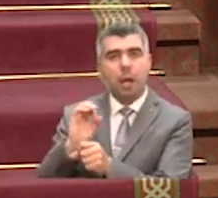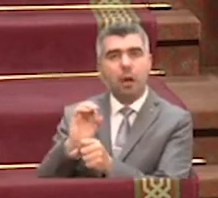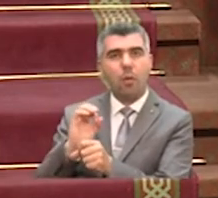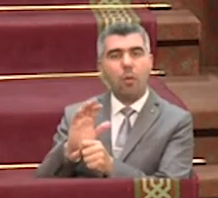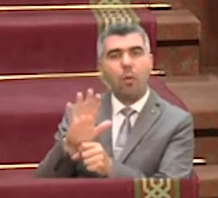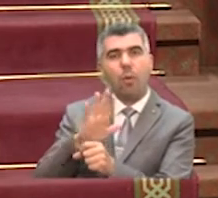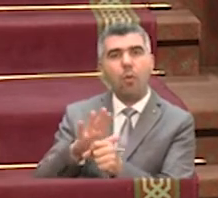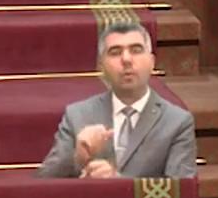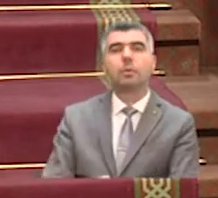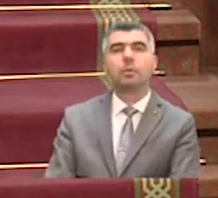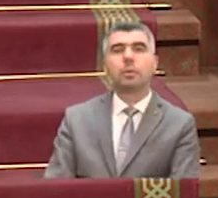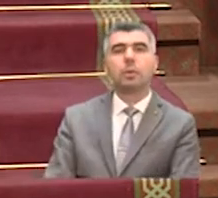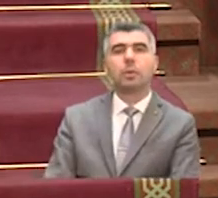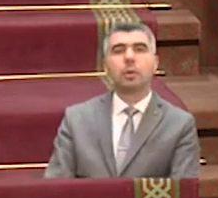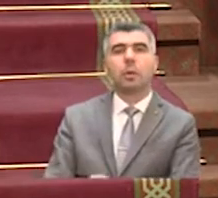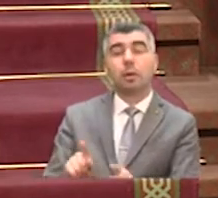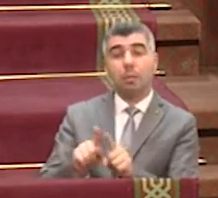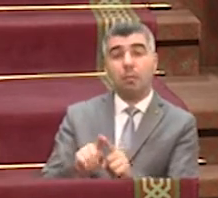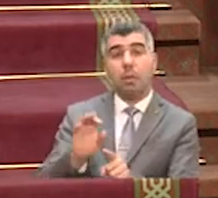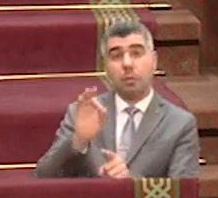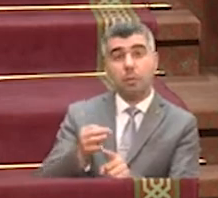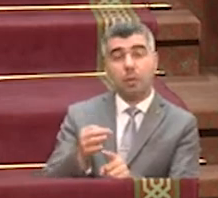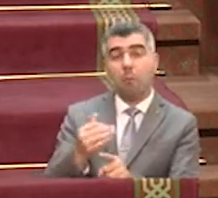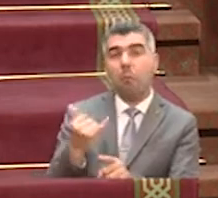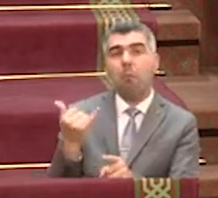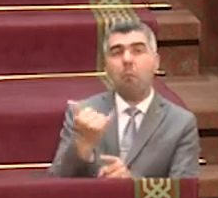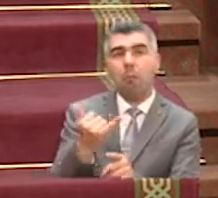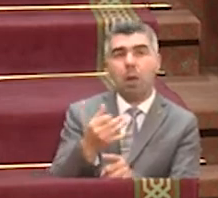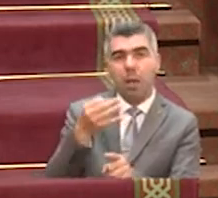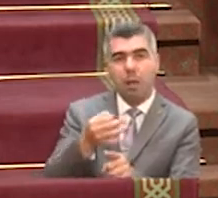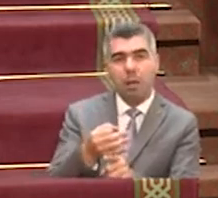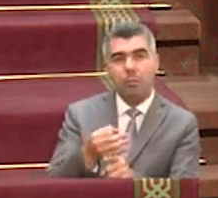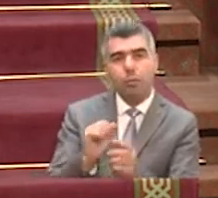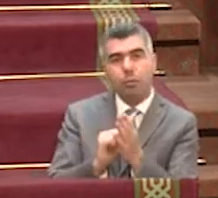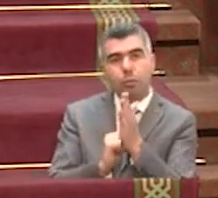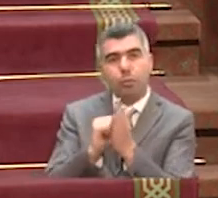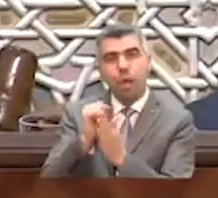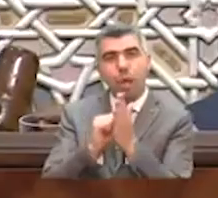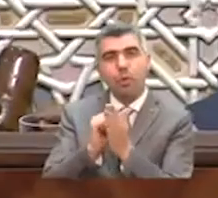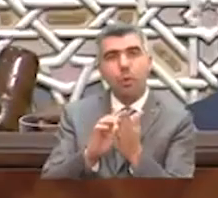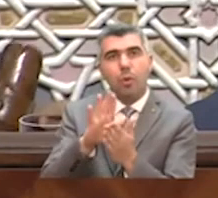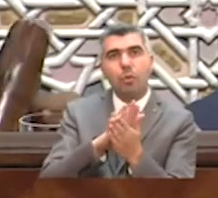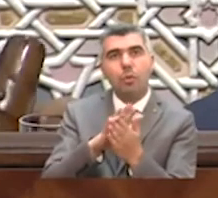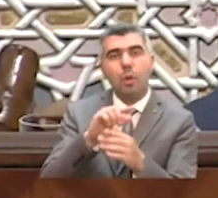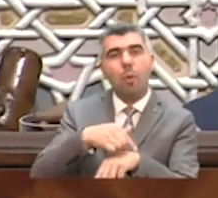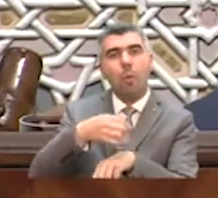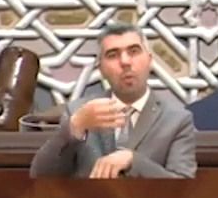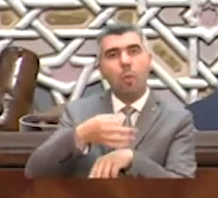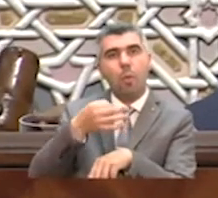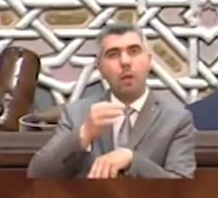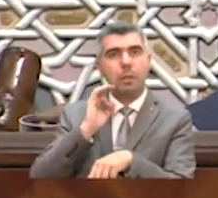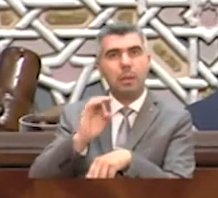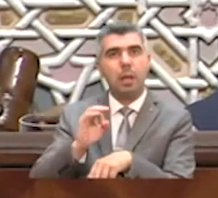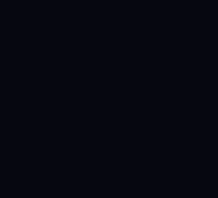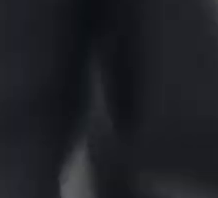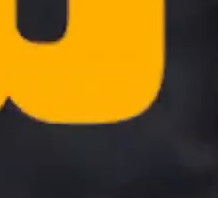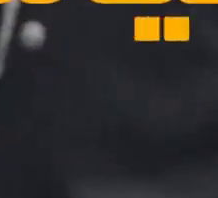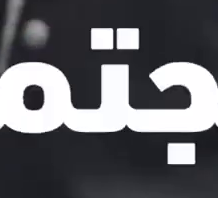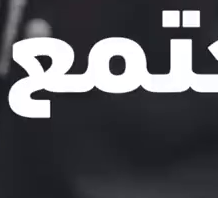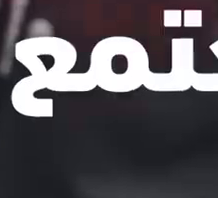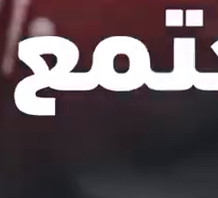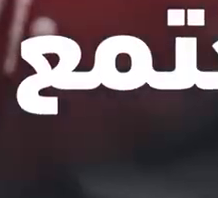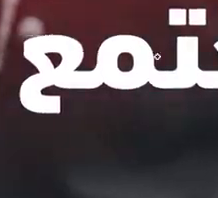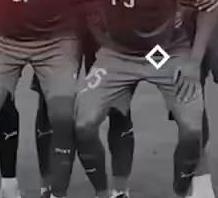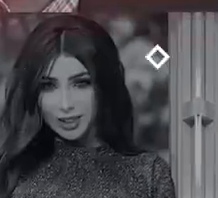حفظه الله، ولذلك لولا ما كانش النجاحات المتكرره ديال الحكومات السابقه.